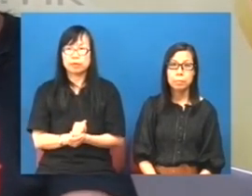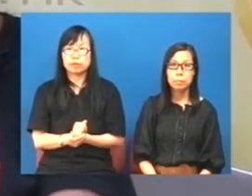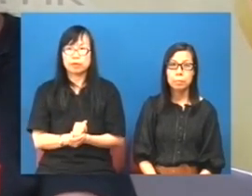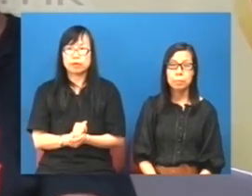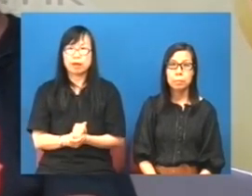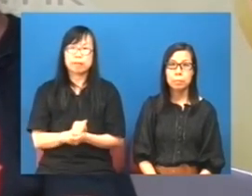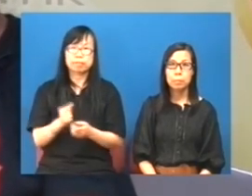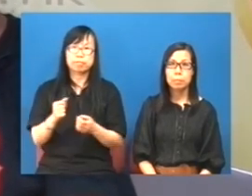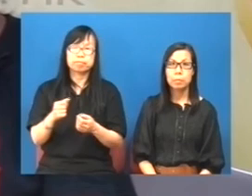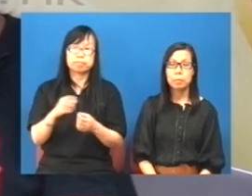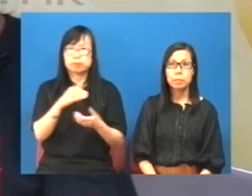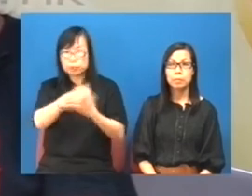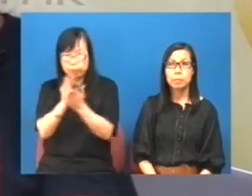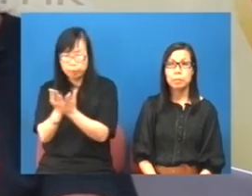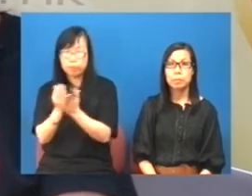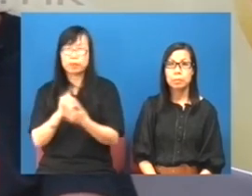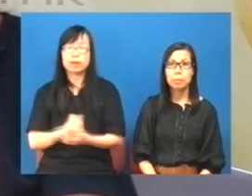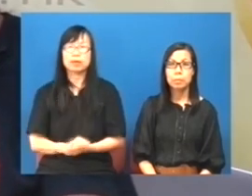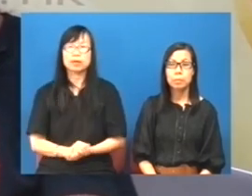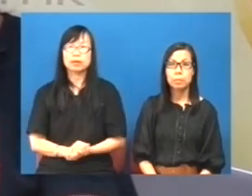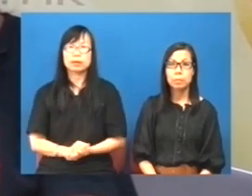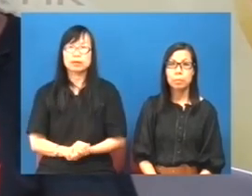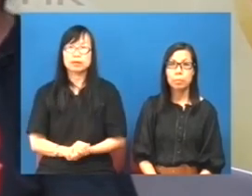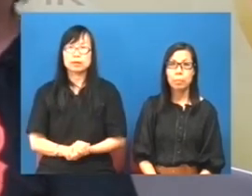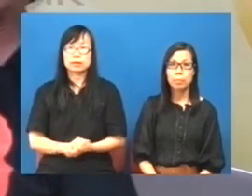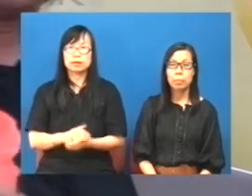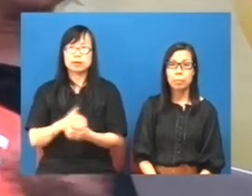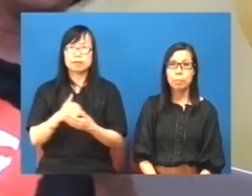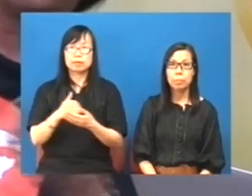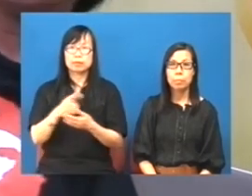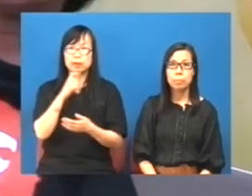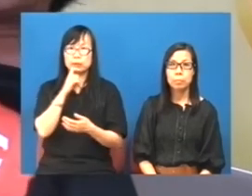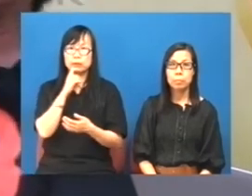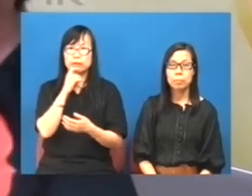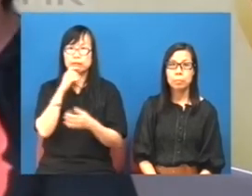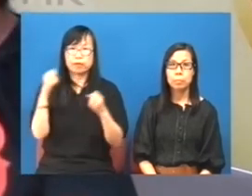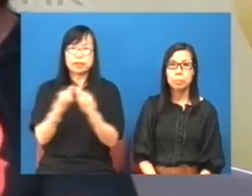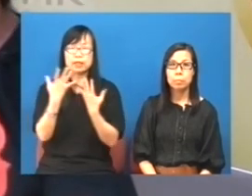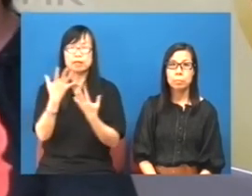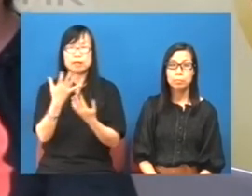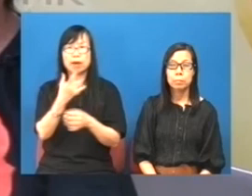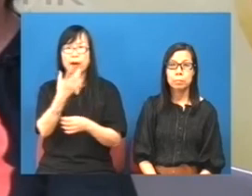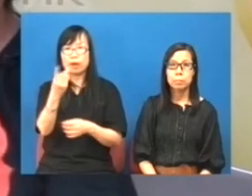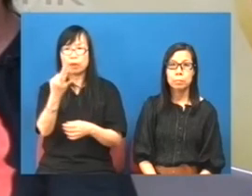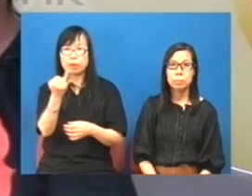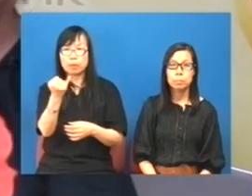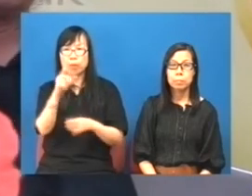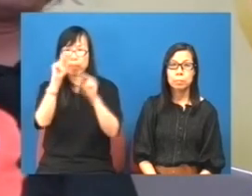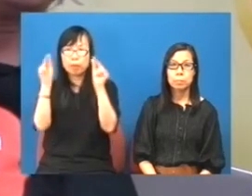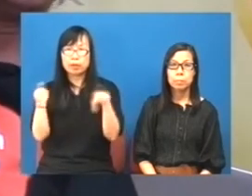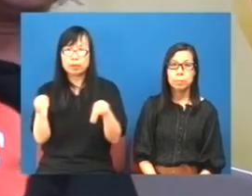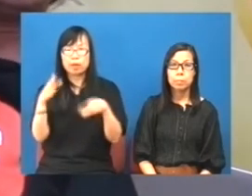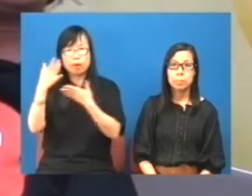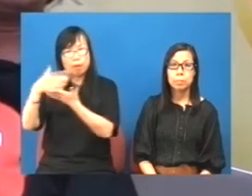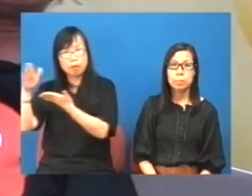拖拖拉拉湧湧種種的問題你一去了之後其實有產生幾個問題第一個就是外判的人很多可能